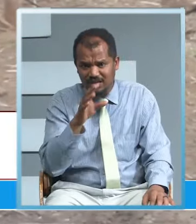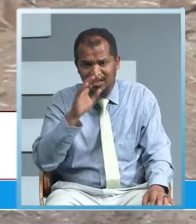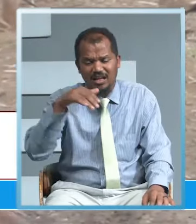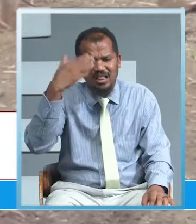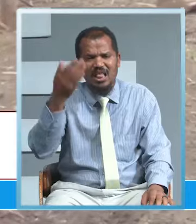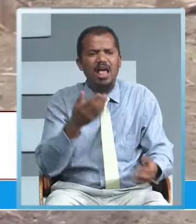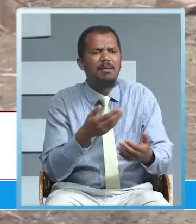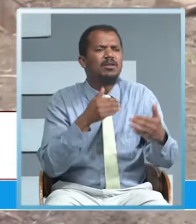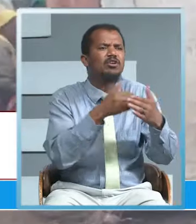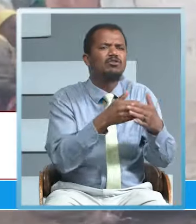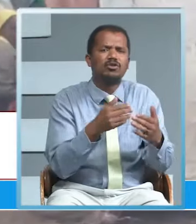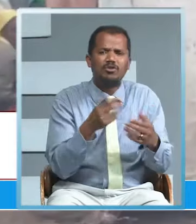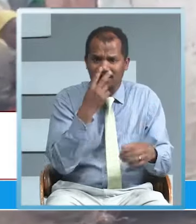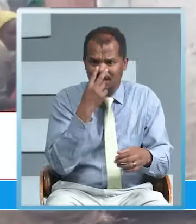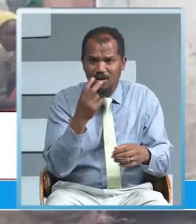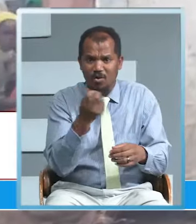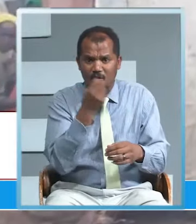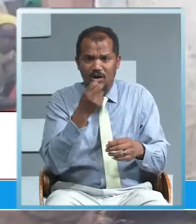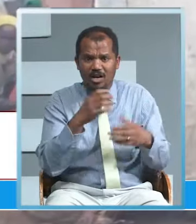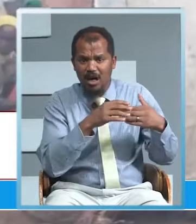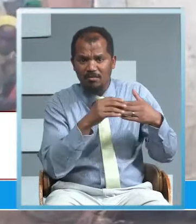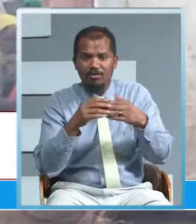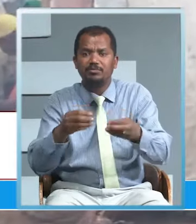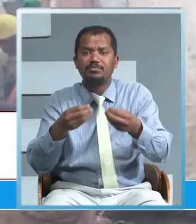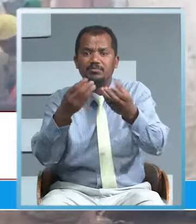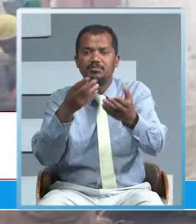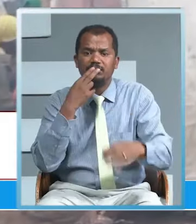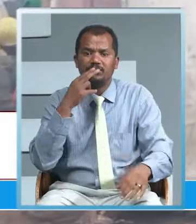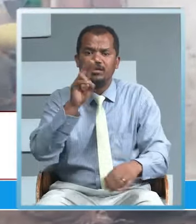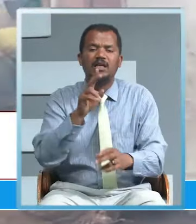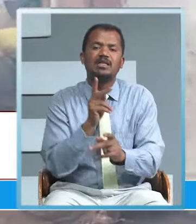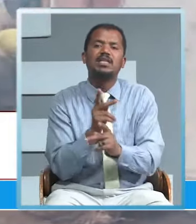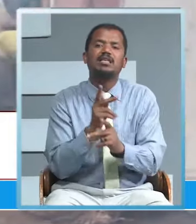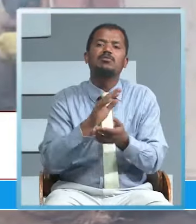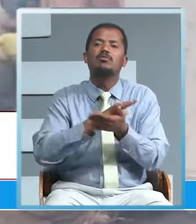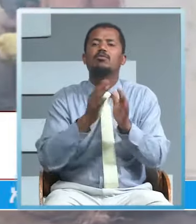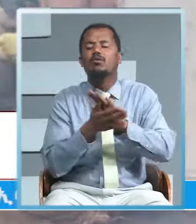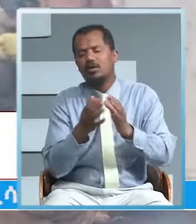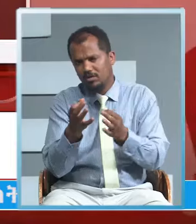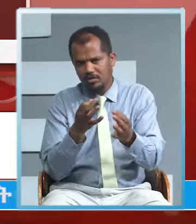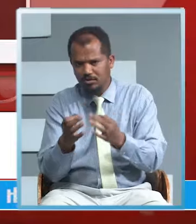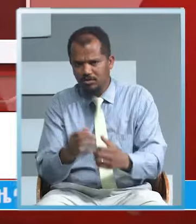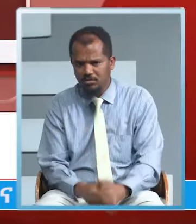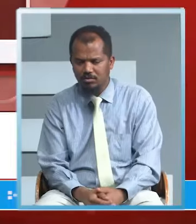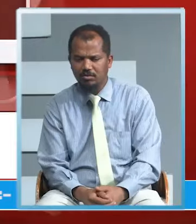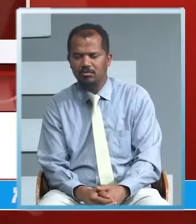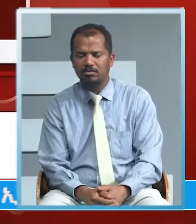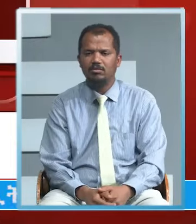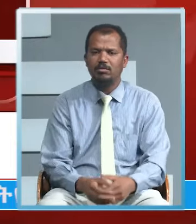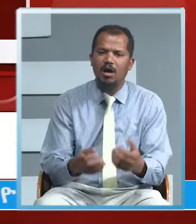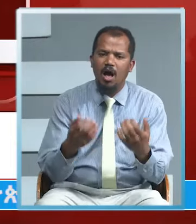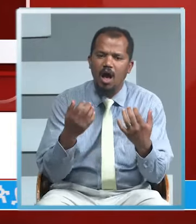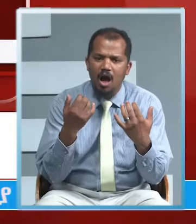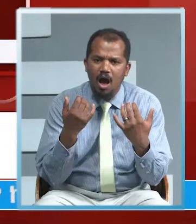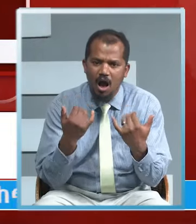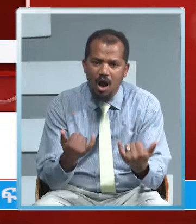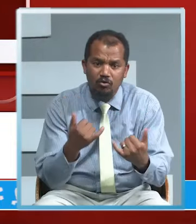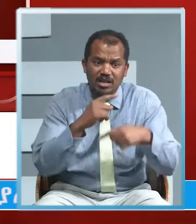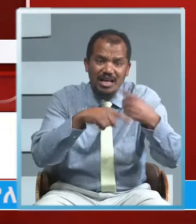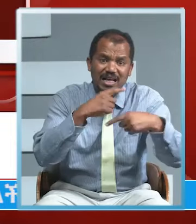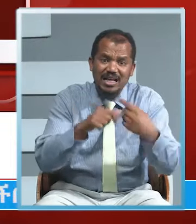ቀጣይ መዳረሻቸውን በተመለከተ ከወረዳው አመራሮች የሚሰጣቸው ትዕዛዝ እየተጠባበቁ መሆኑን ገልጸዋል። ከዛም ያው አሁን